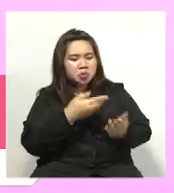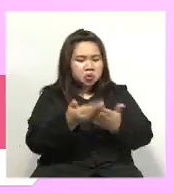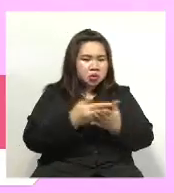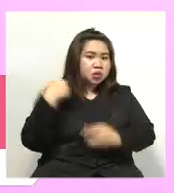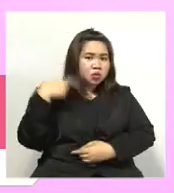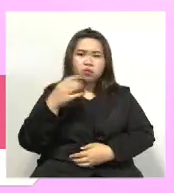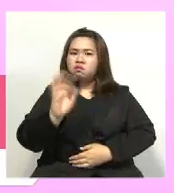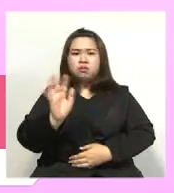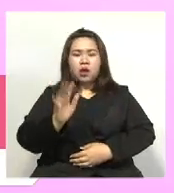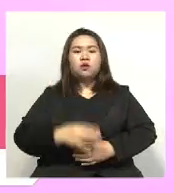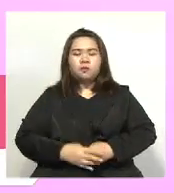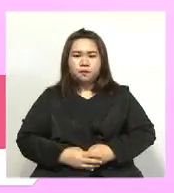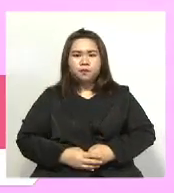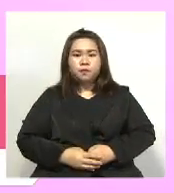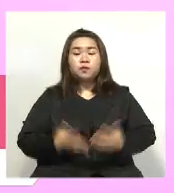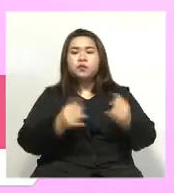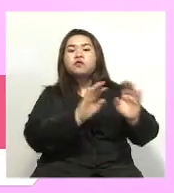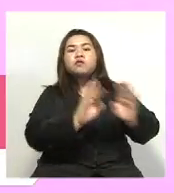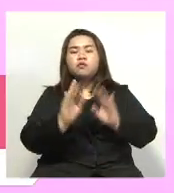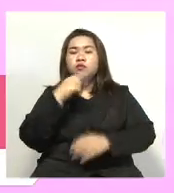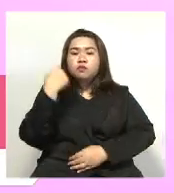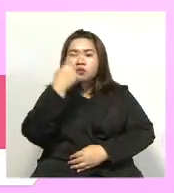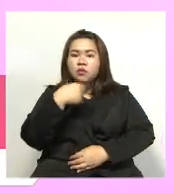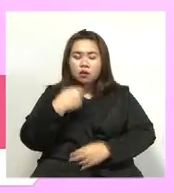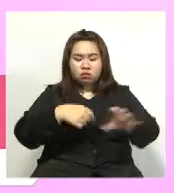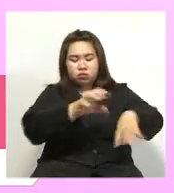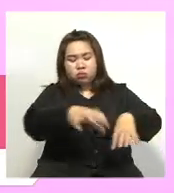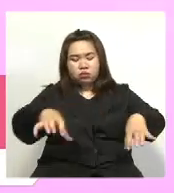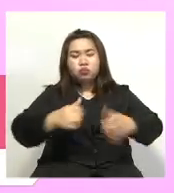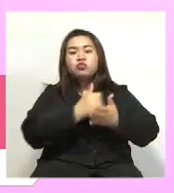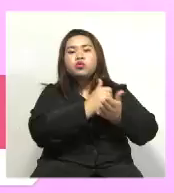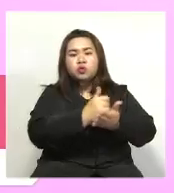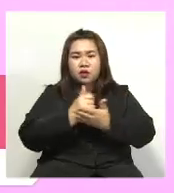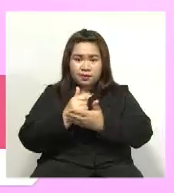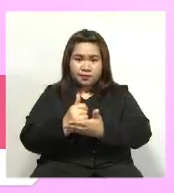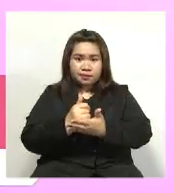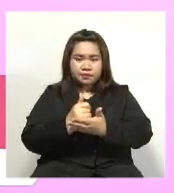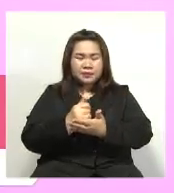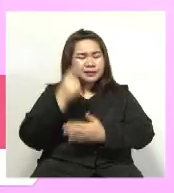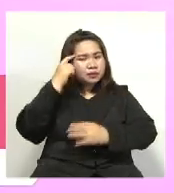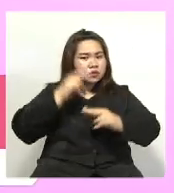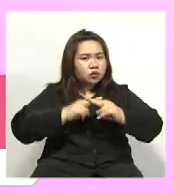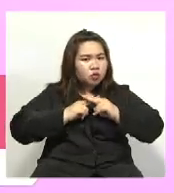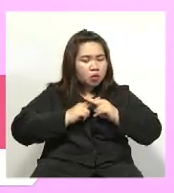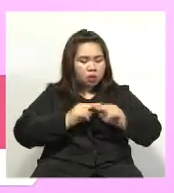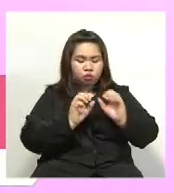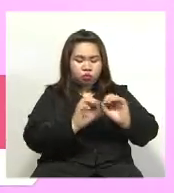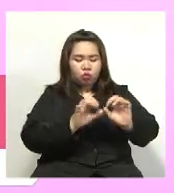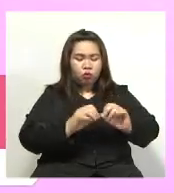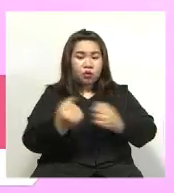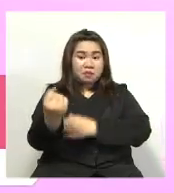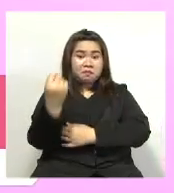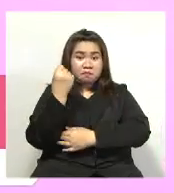ไทยผมขอฝากทุกคนหน่วยงานที่เกี่ยวข้องโดยการเสริมช่วยการเสริมสร้างภูมิคุ้มกันเสริมสร้างความเข้มแข็